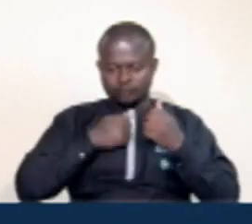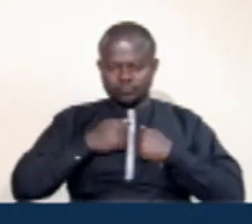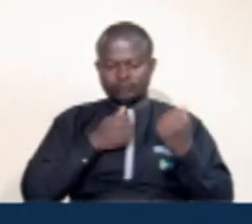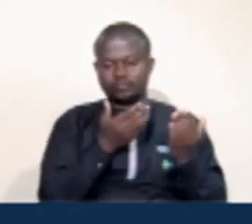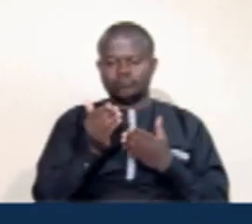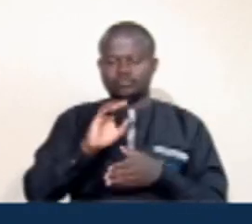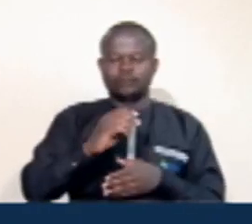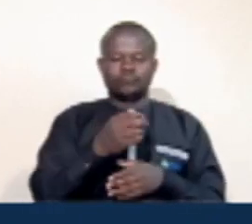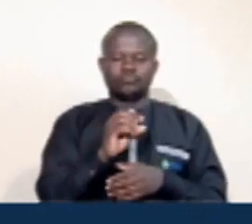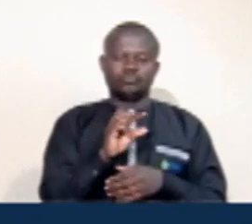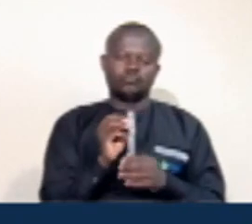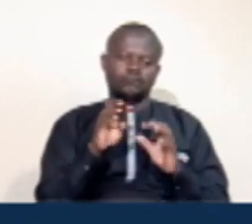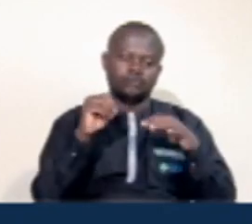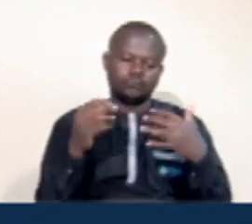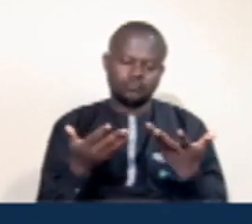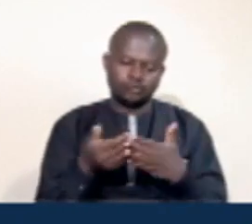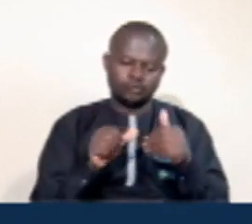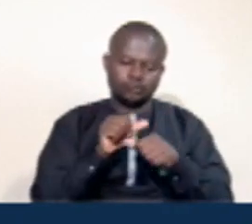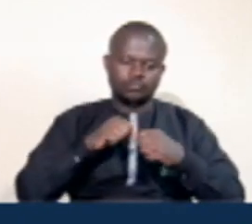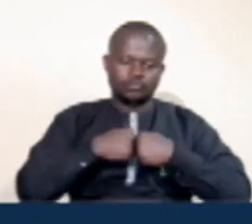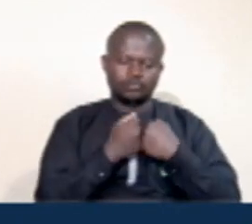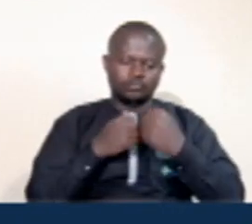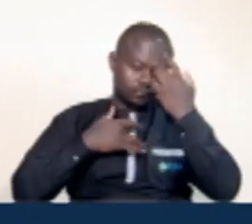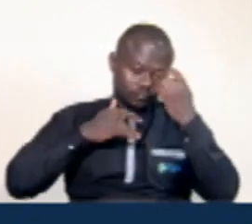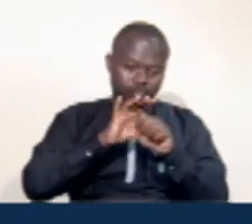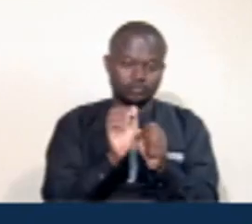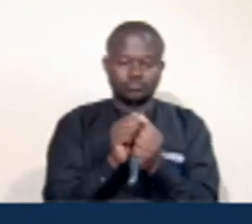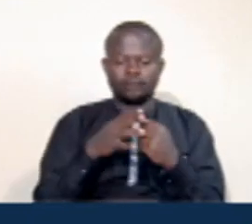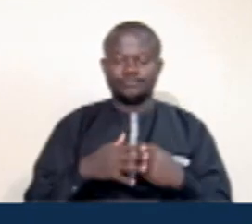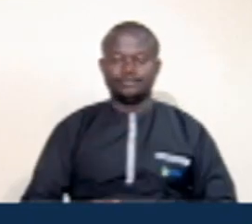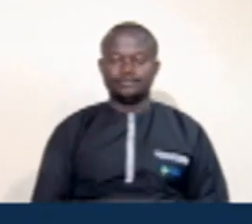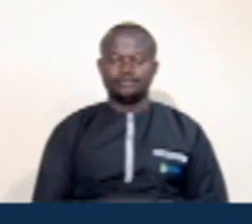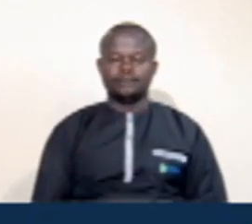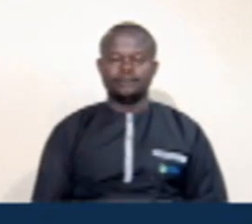rwakire coga misanze duhagaze dute mu bijyanye no guhangana n'iki cyorezo cya COVID-19